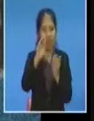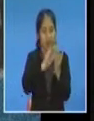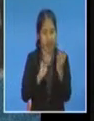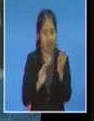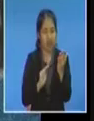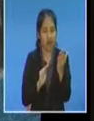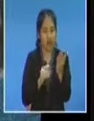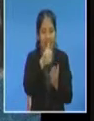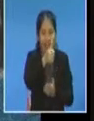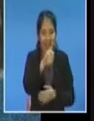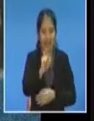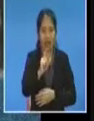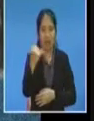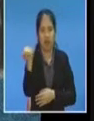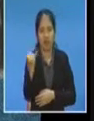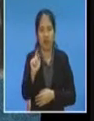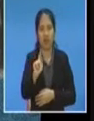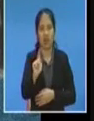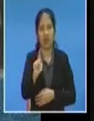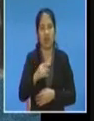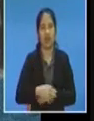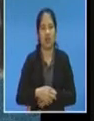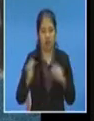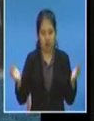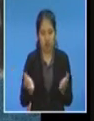รู้สึกจะยึดมั่นกตัญญู